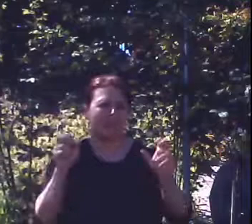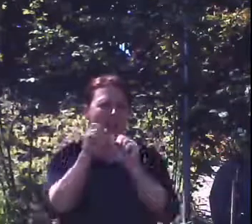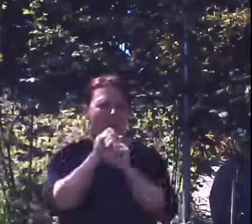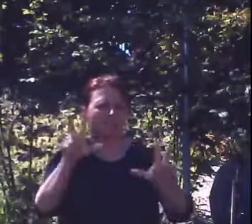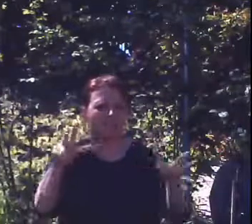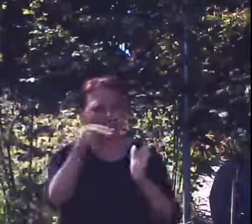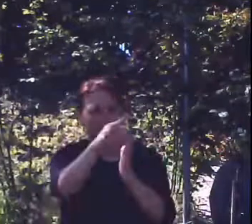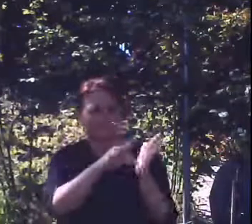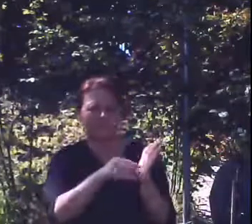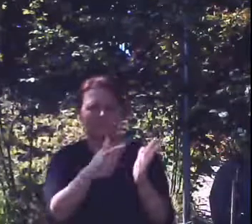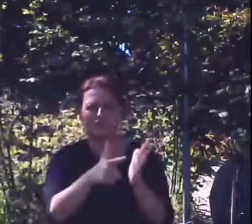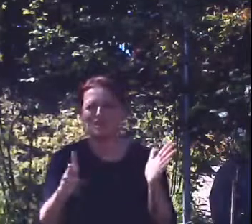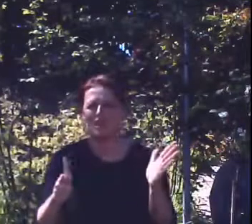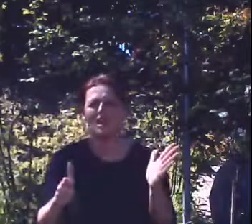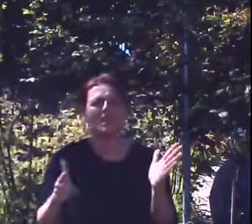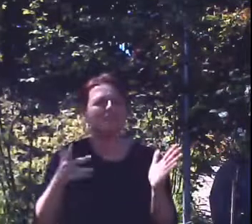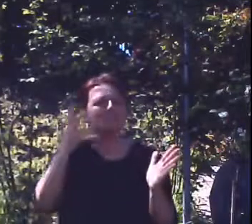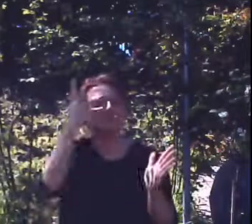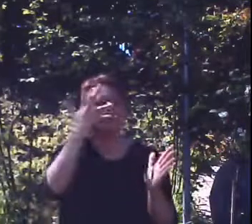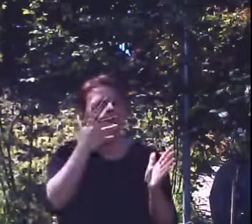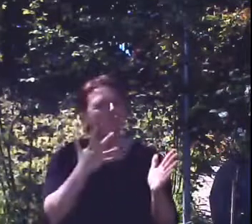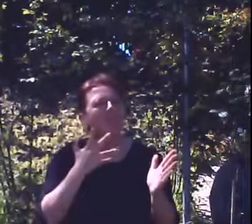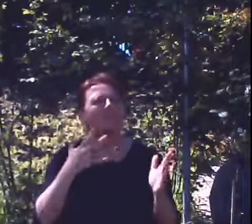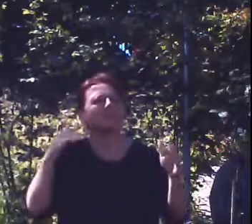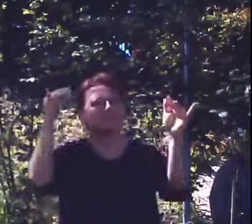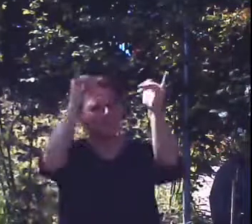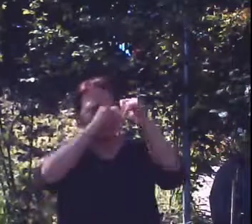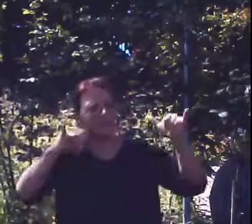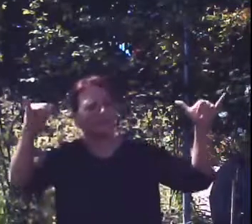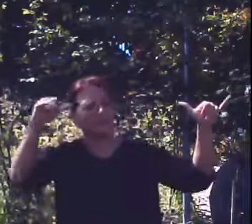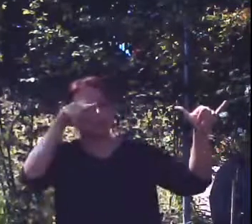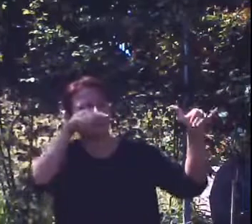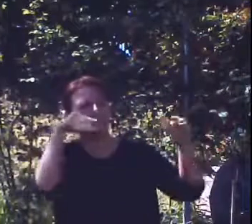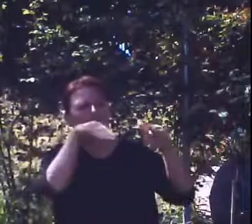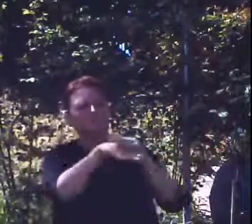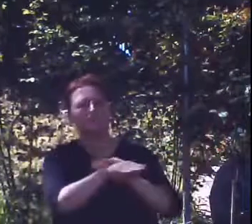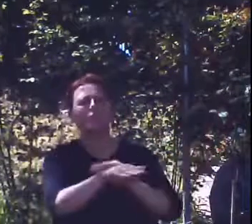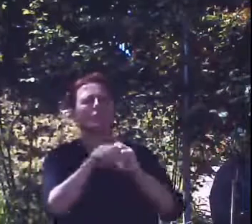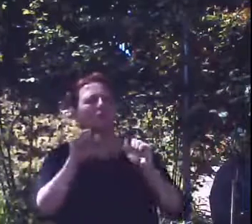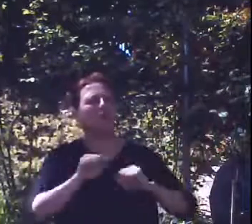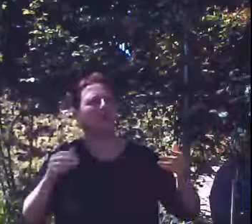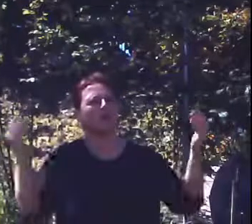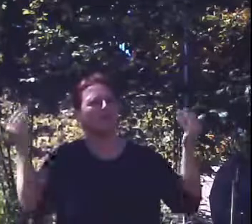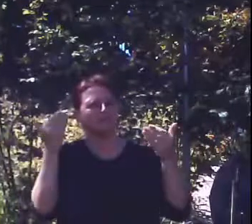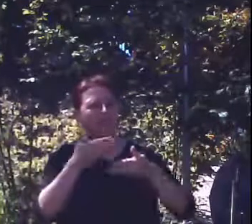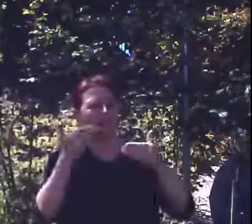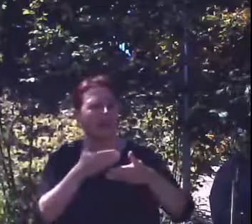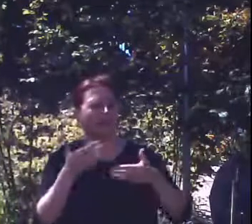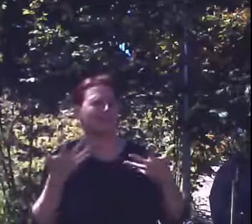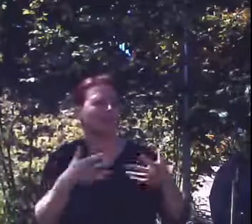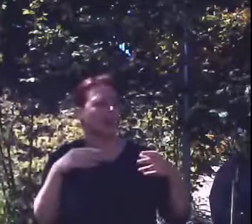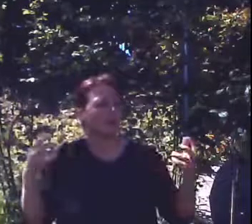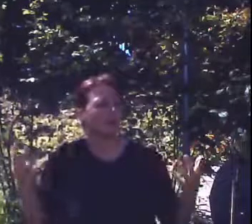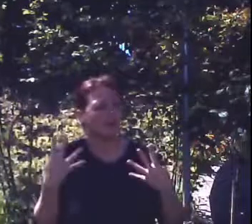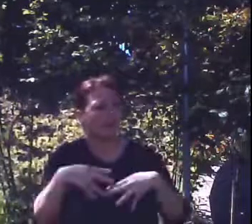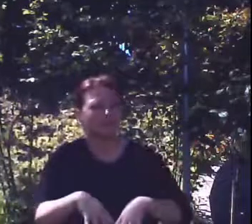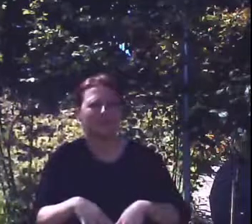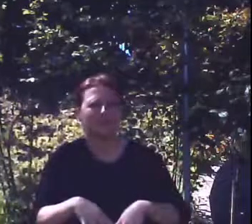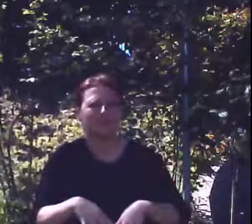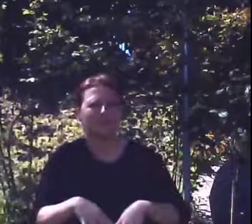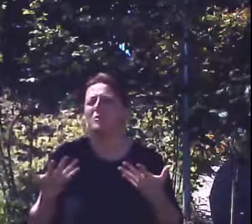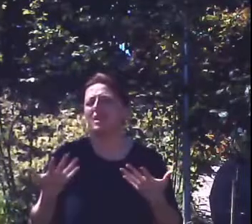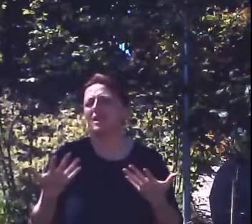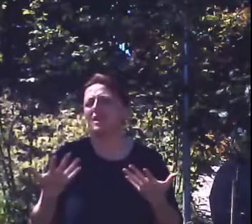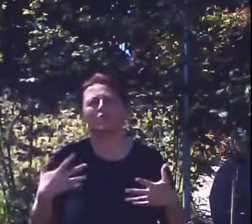riprendere qualche serata sotto il tendone per riattivare una socializzazione nella